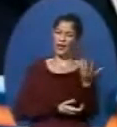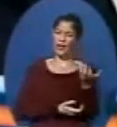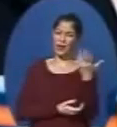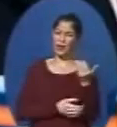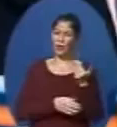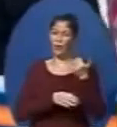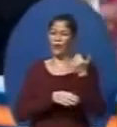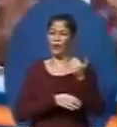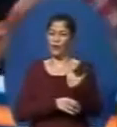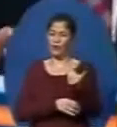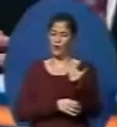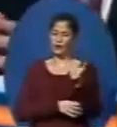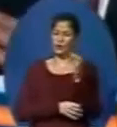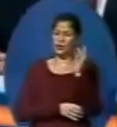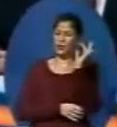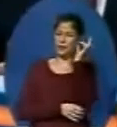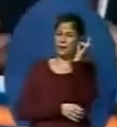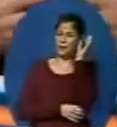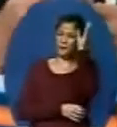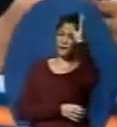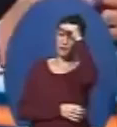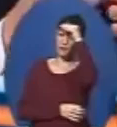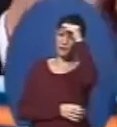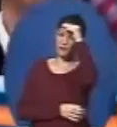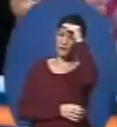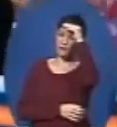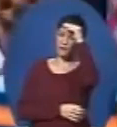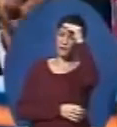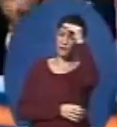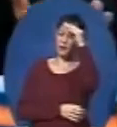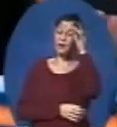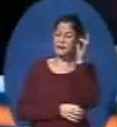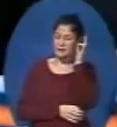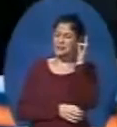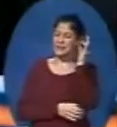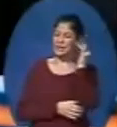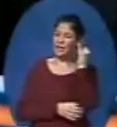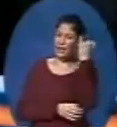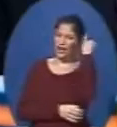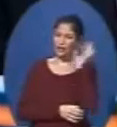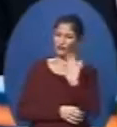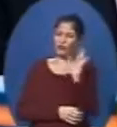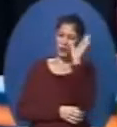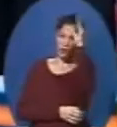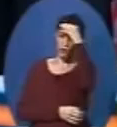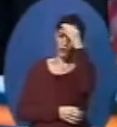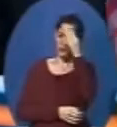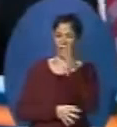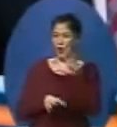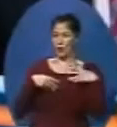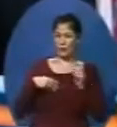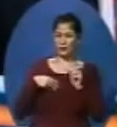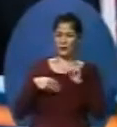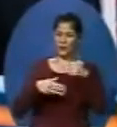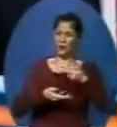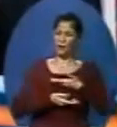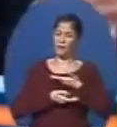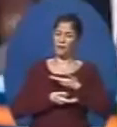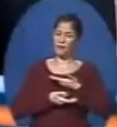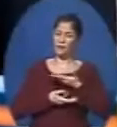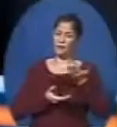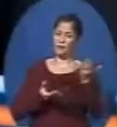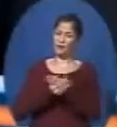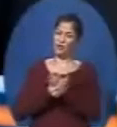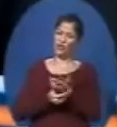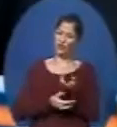שולה בניין טלנסקי, ולא מוכנים לשמוע בהולילנד אם יש להם ספק עם ההרשעה של רוזן מוצדקת? אם יש להם ספק, למה שהם לא ירצו לשמוע